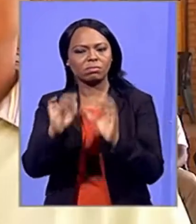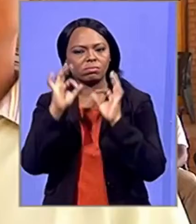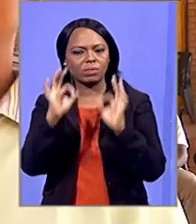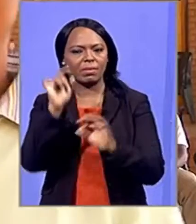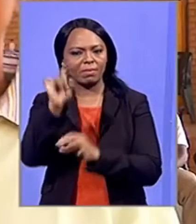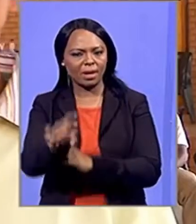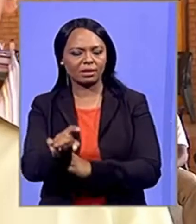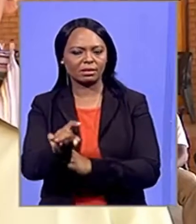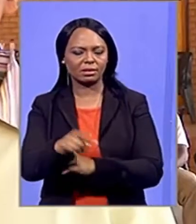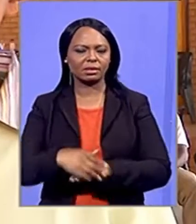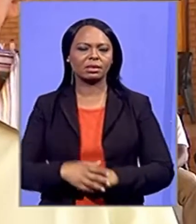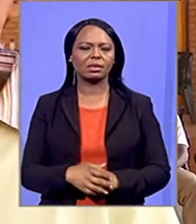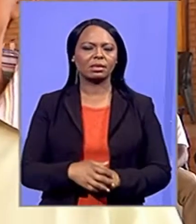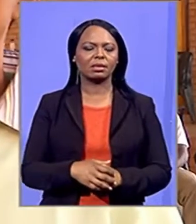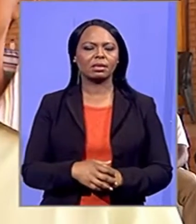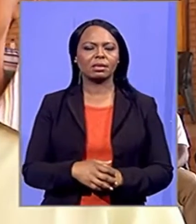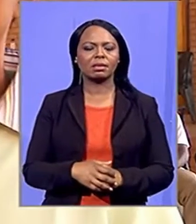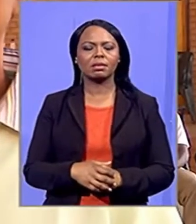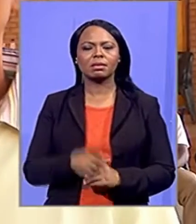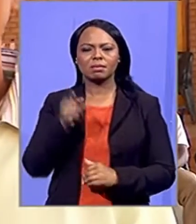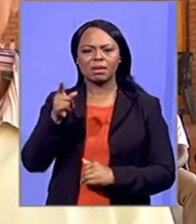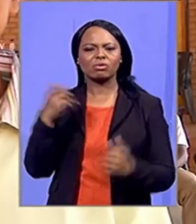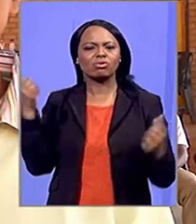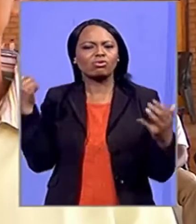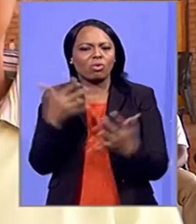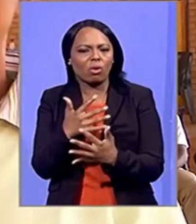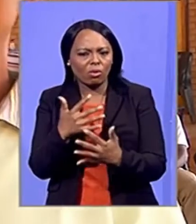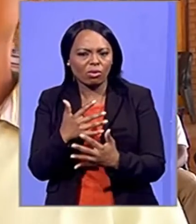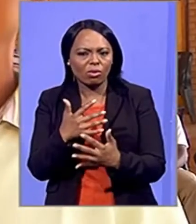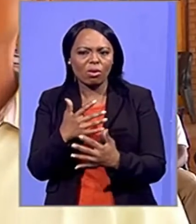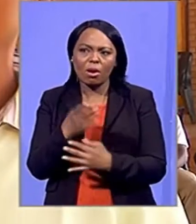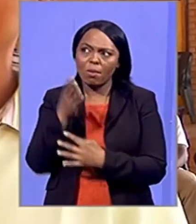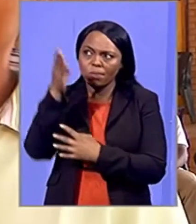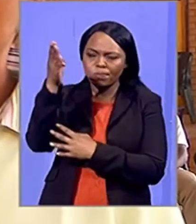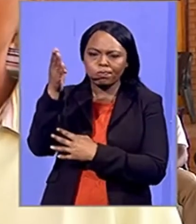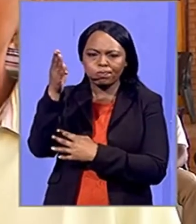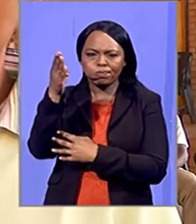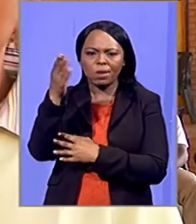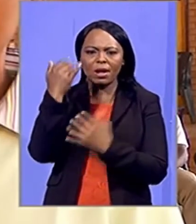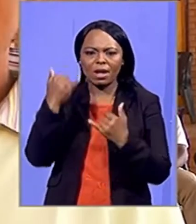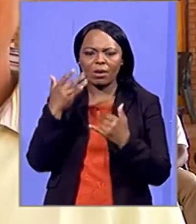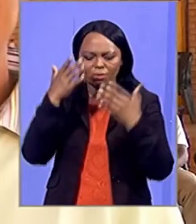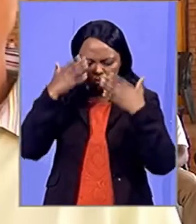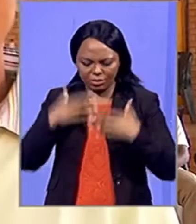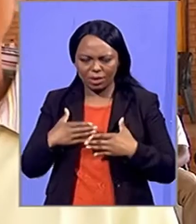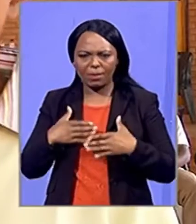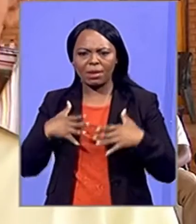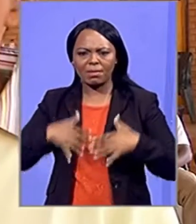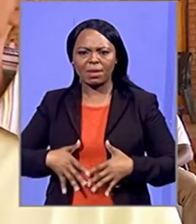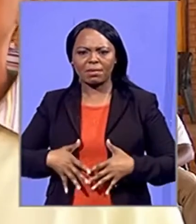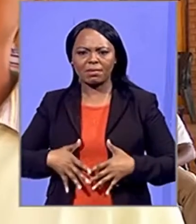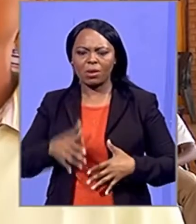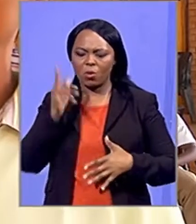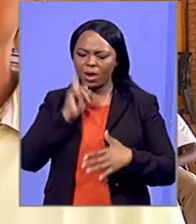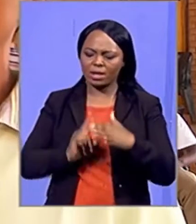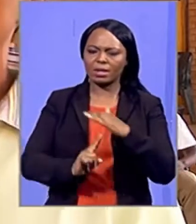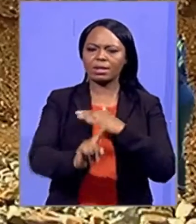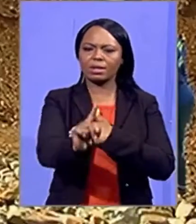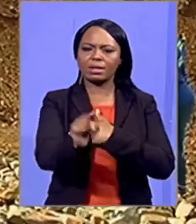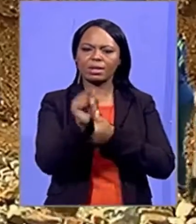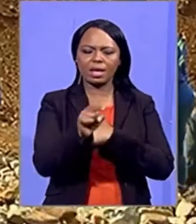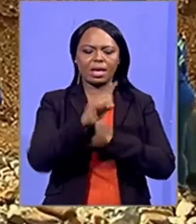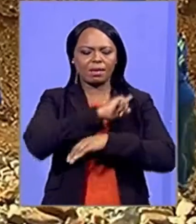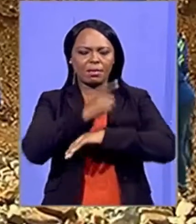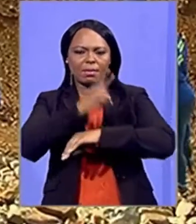gona. Rena re be re makatša ke nto e one ka phara thabeng o apara overall ya disposals mara rena a ba re fe overall